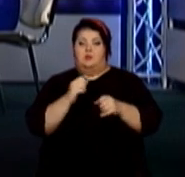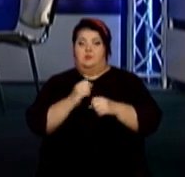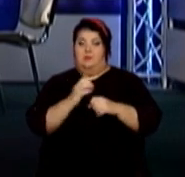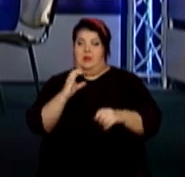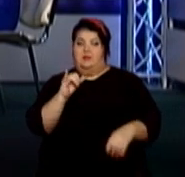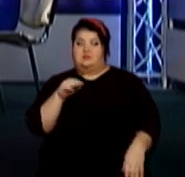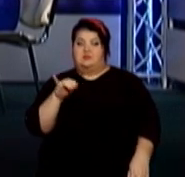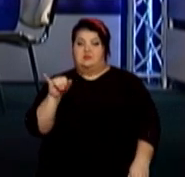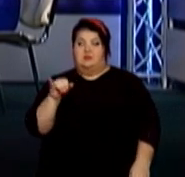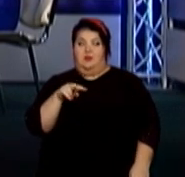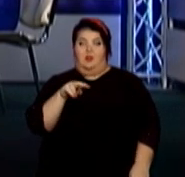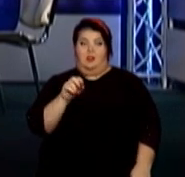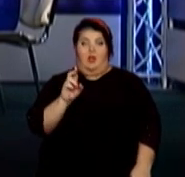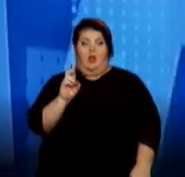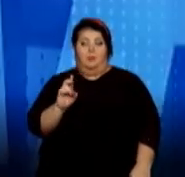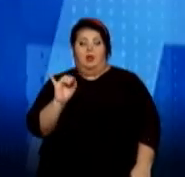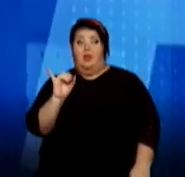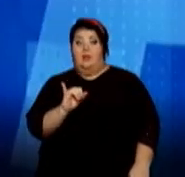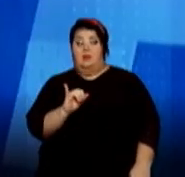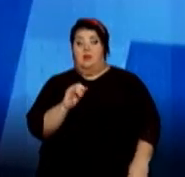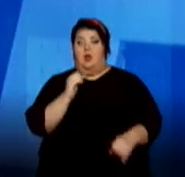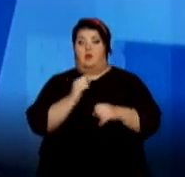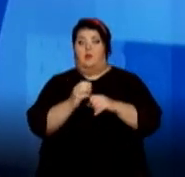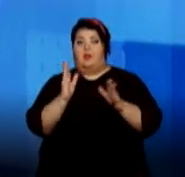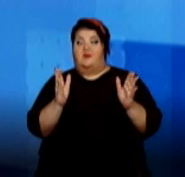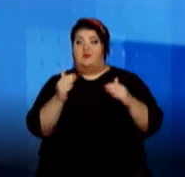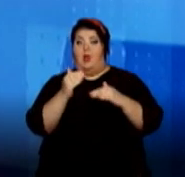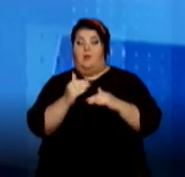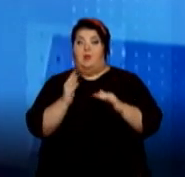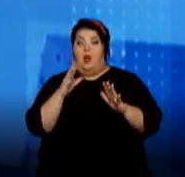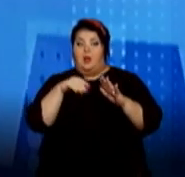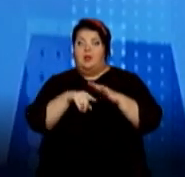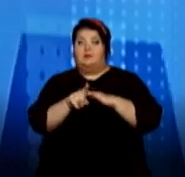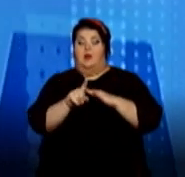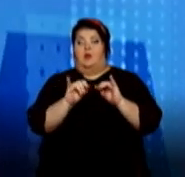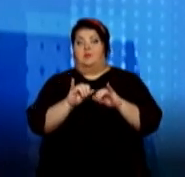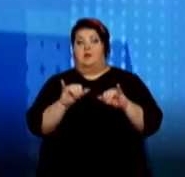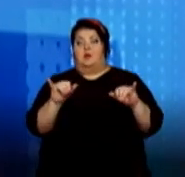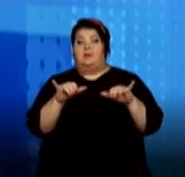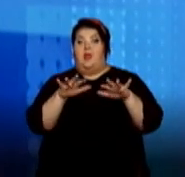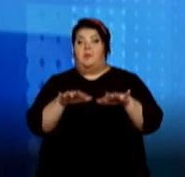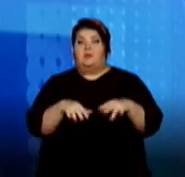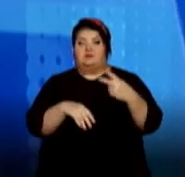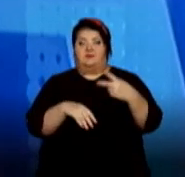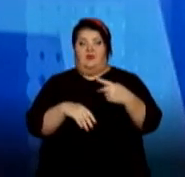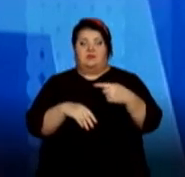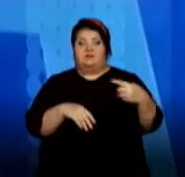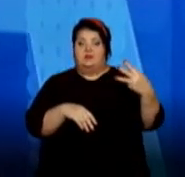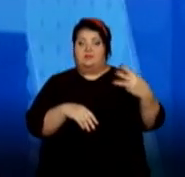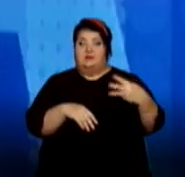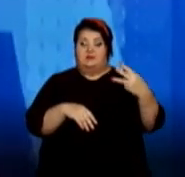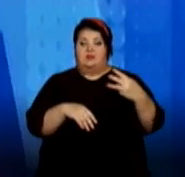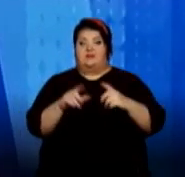з Ялиною Садовніковою, і робили в рамках інтегрованого розвитку міста 2030, Інституту розвитку